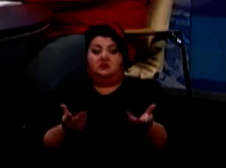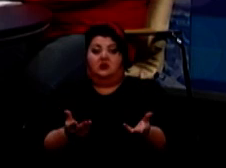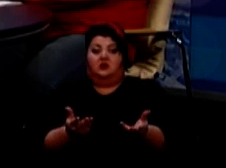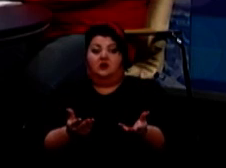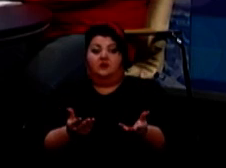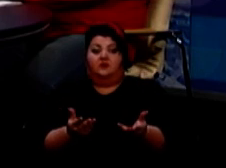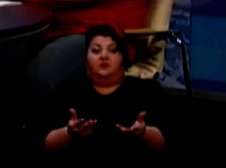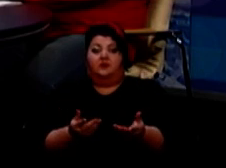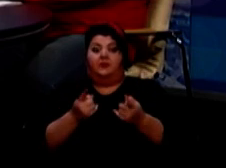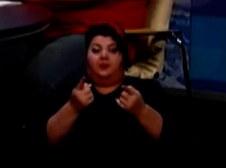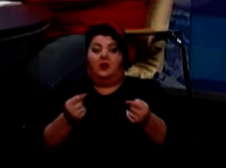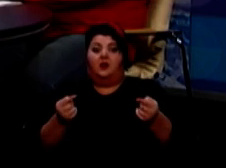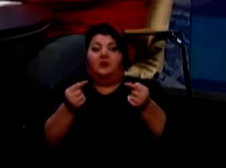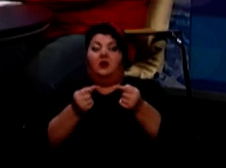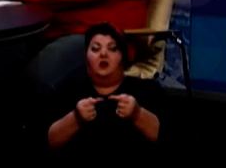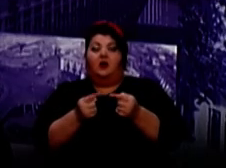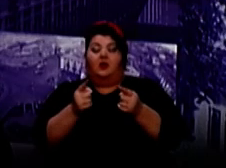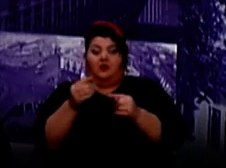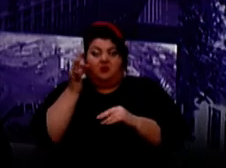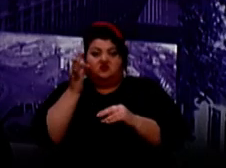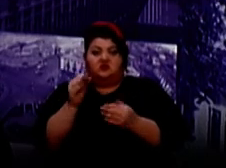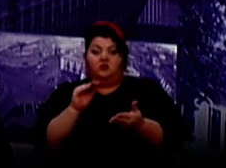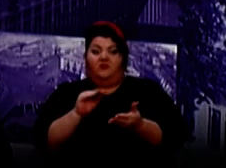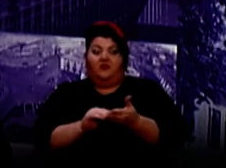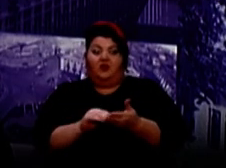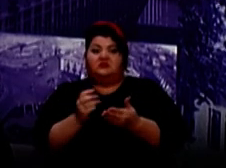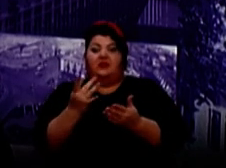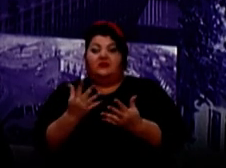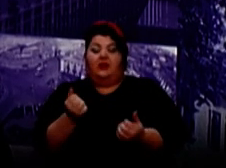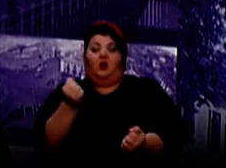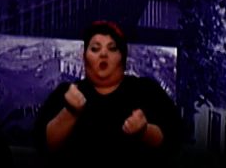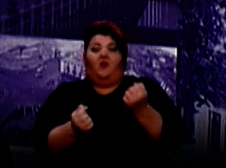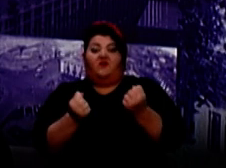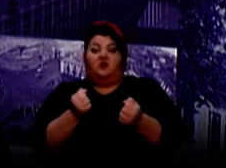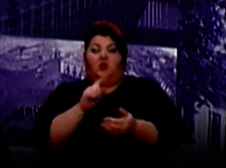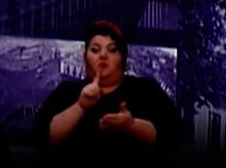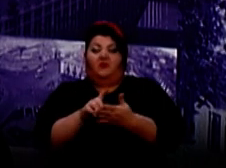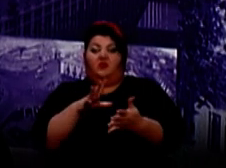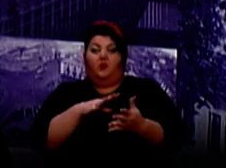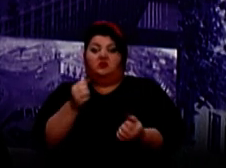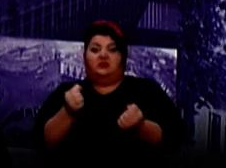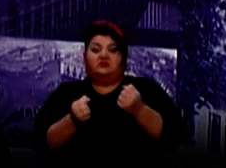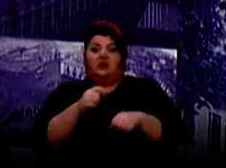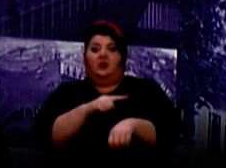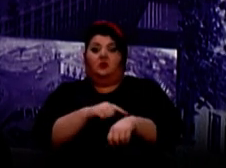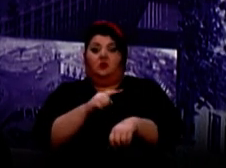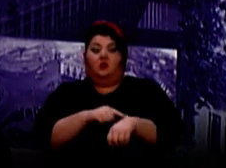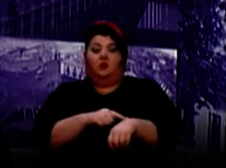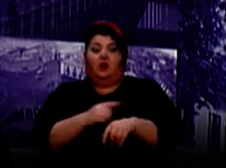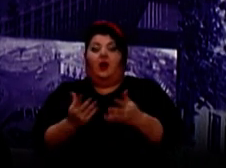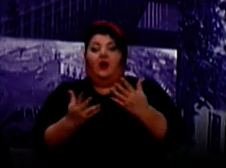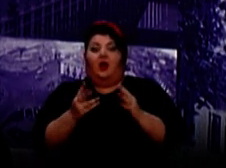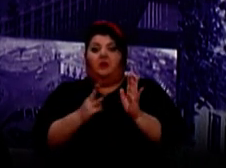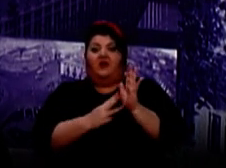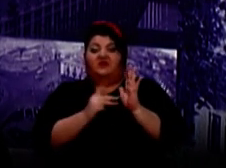сказано, скільки годин повинен бути водій за рулем. Тролейбусний парк, я вам скажу так, якби 8